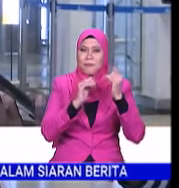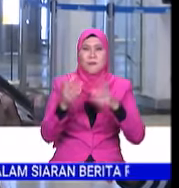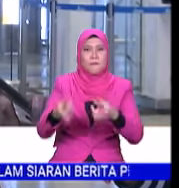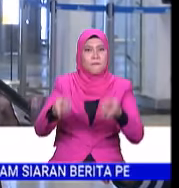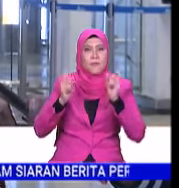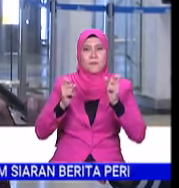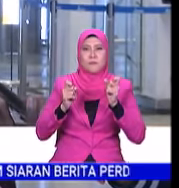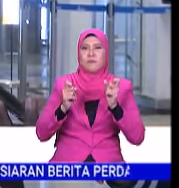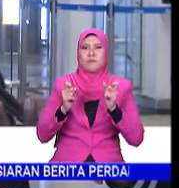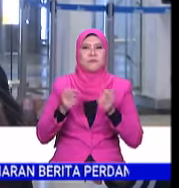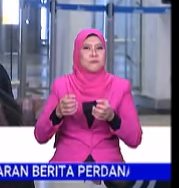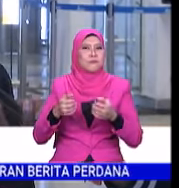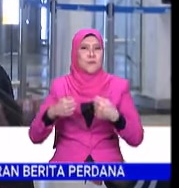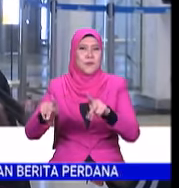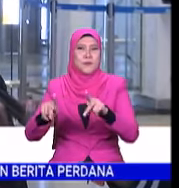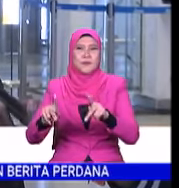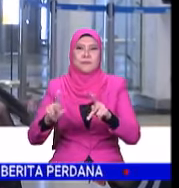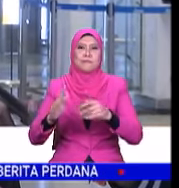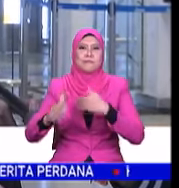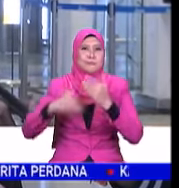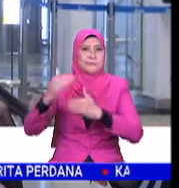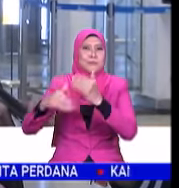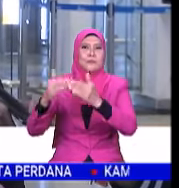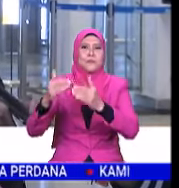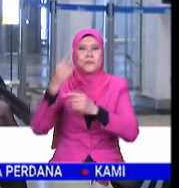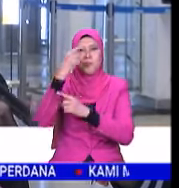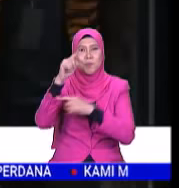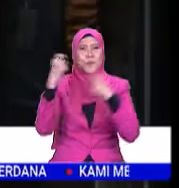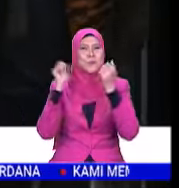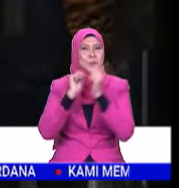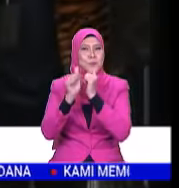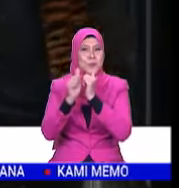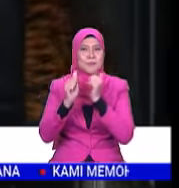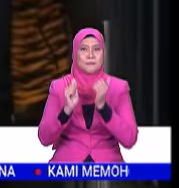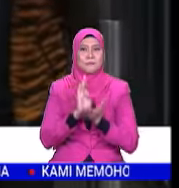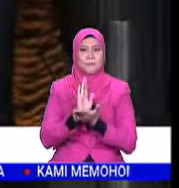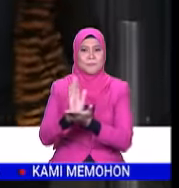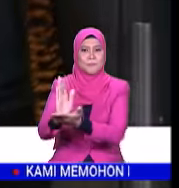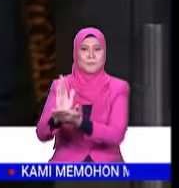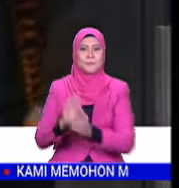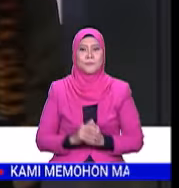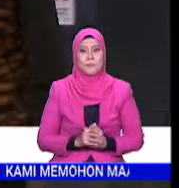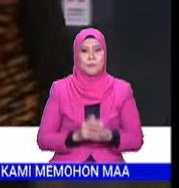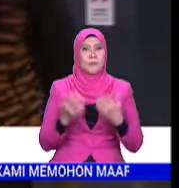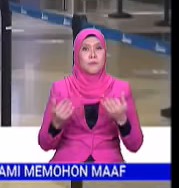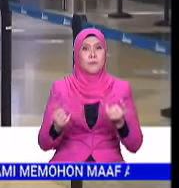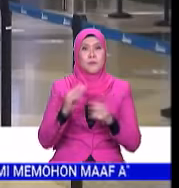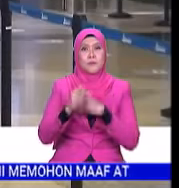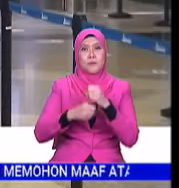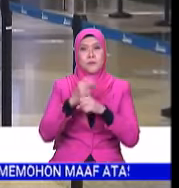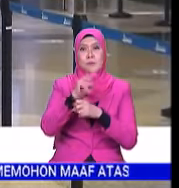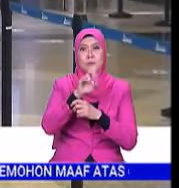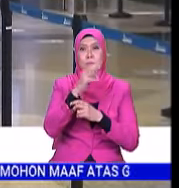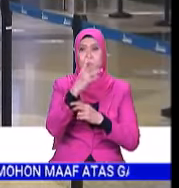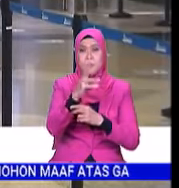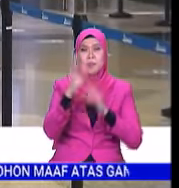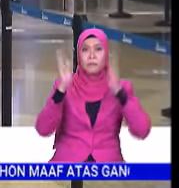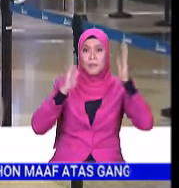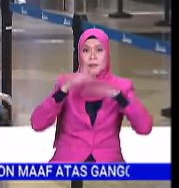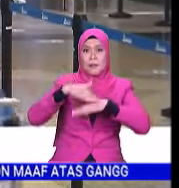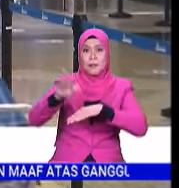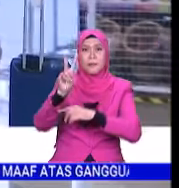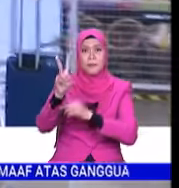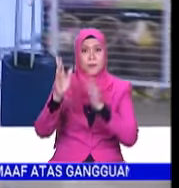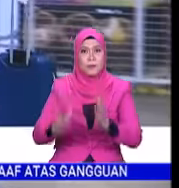mengambil peluang pada masa kemasyarakat kali ini. Pada Tomasha 2016, Malaysia menghantar dua